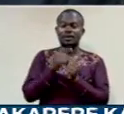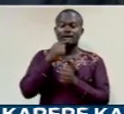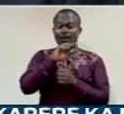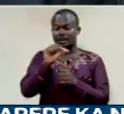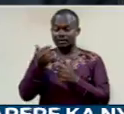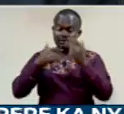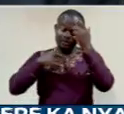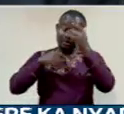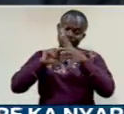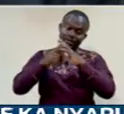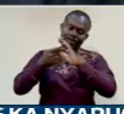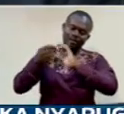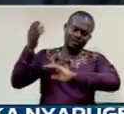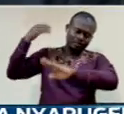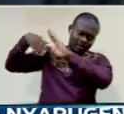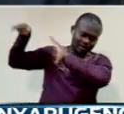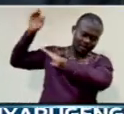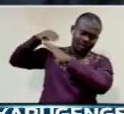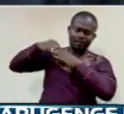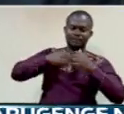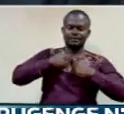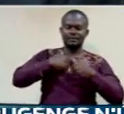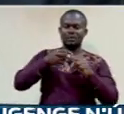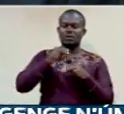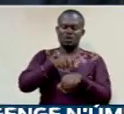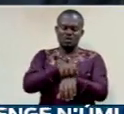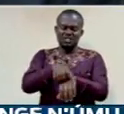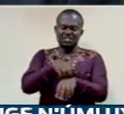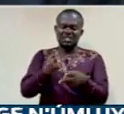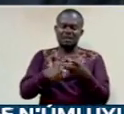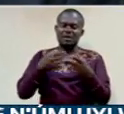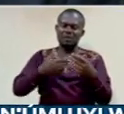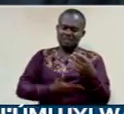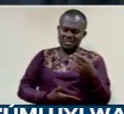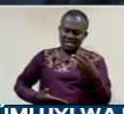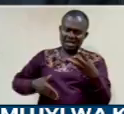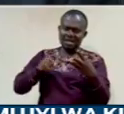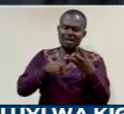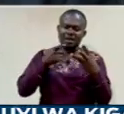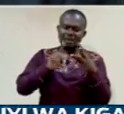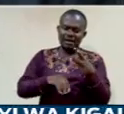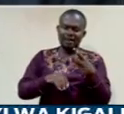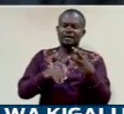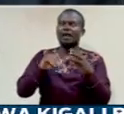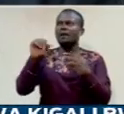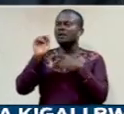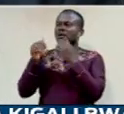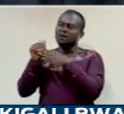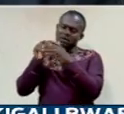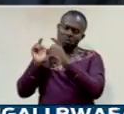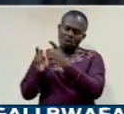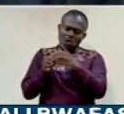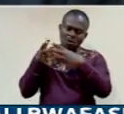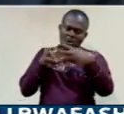byorezo byabayeho mbere mu Rwanda habaye ubushita habaye inzara habaye ibitero by'amahanga